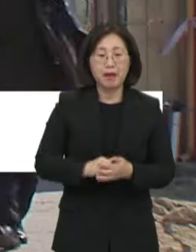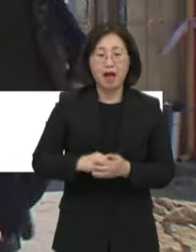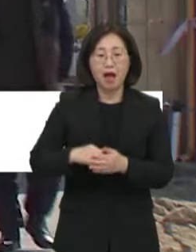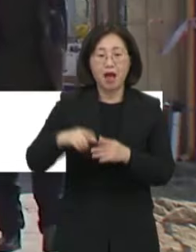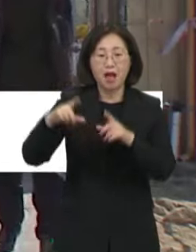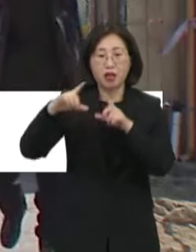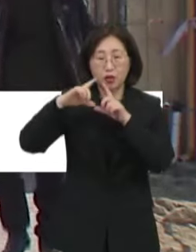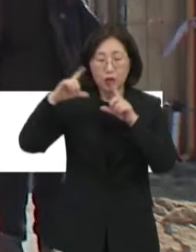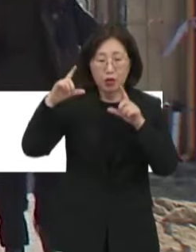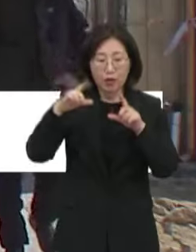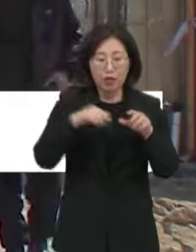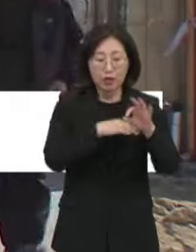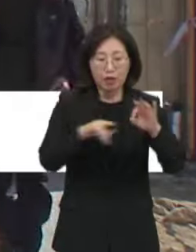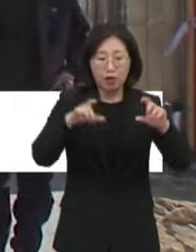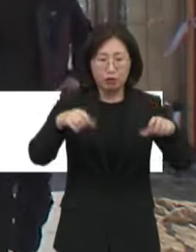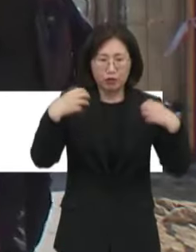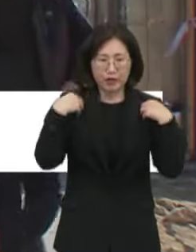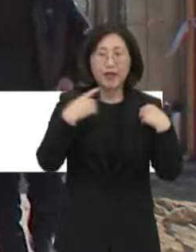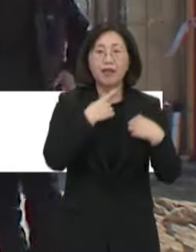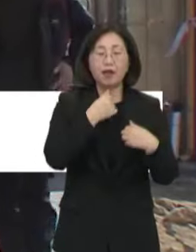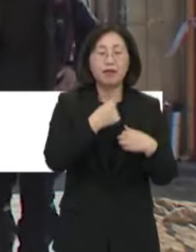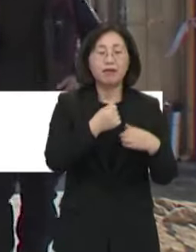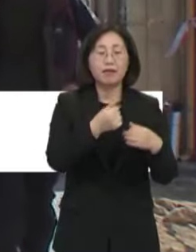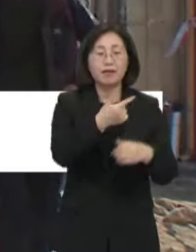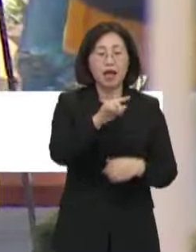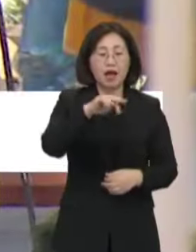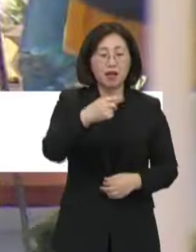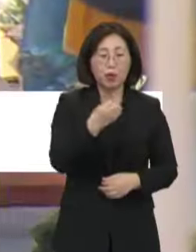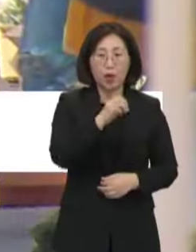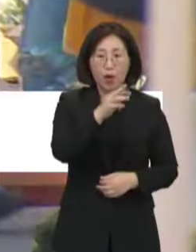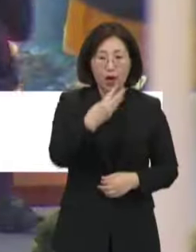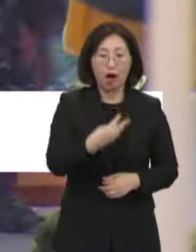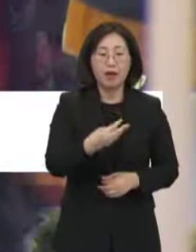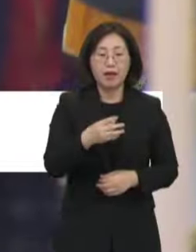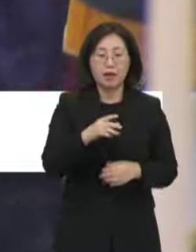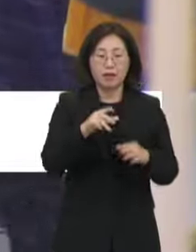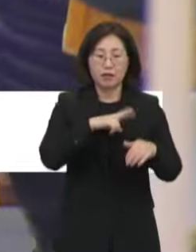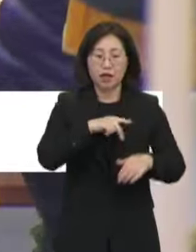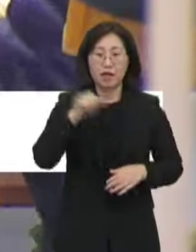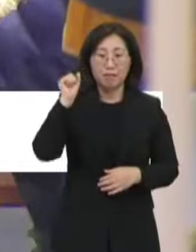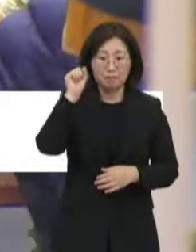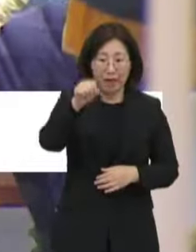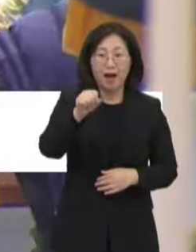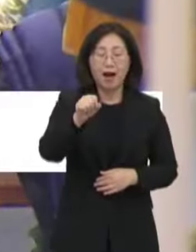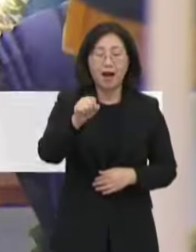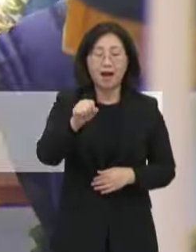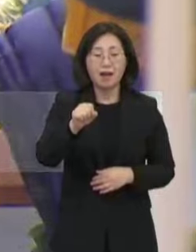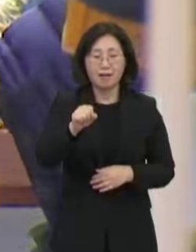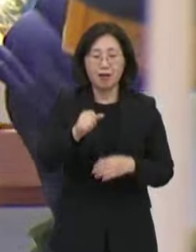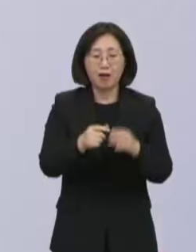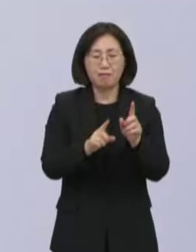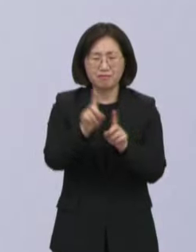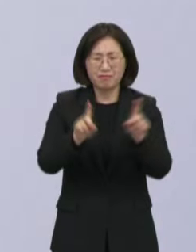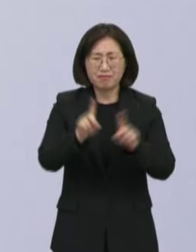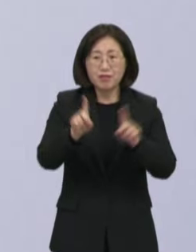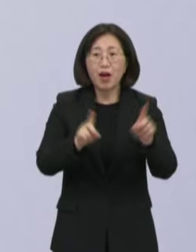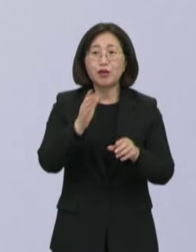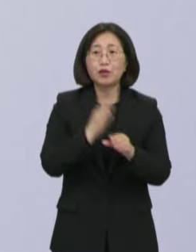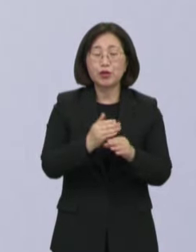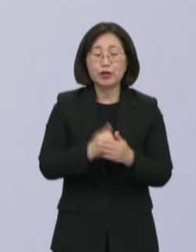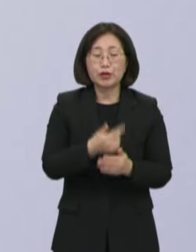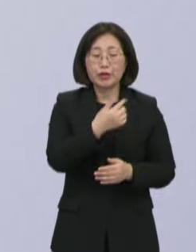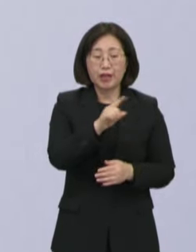갖춘 3선 서천군수 출신 나서열 후보가 총선에 뛰어든 뒤 승부는 계속 박빙이었습니다. 나